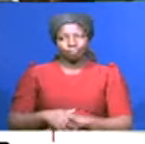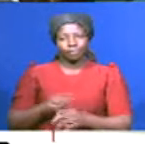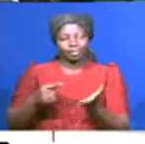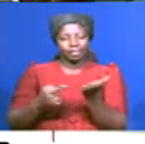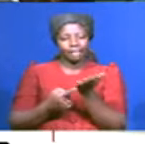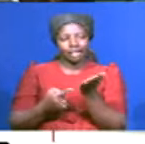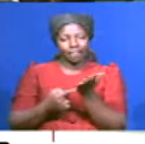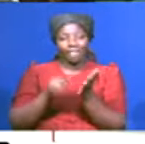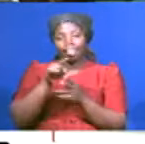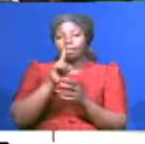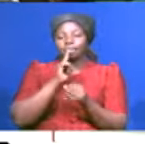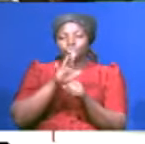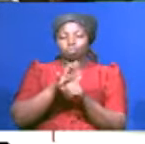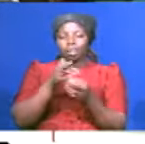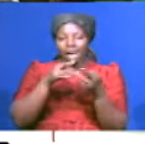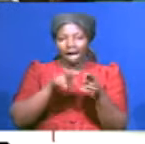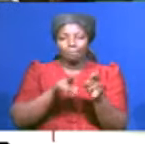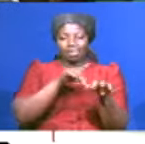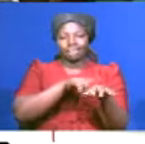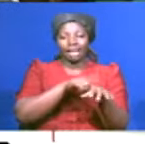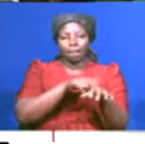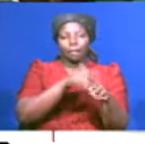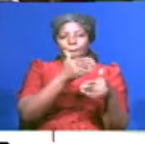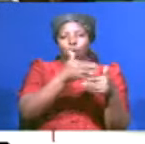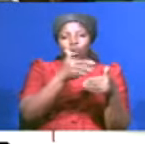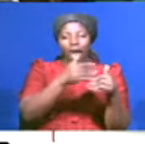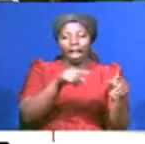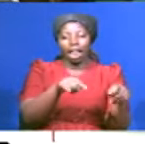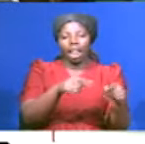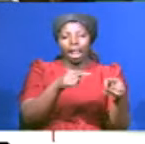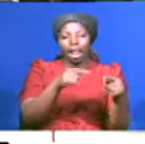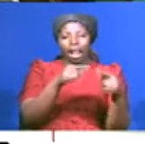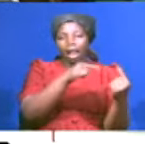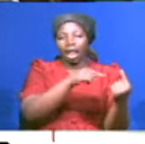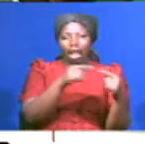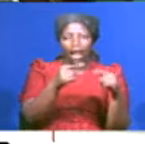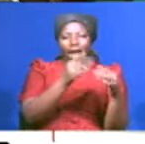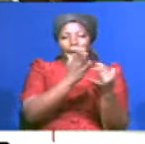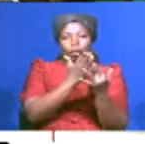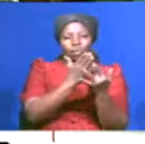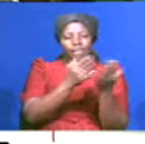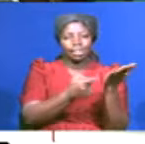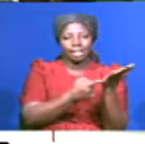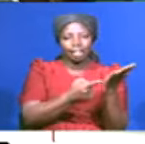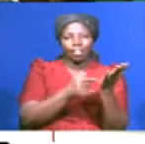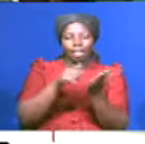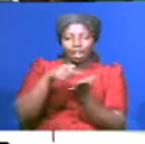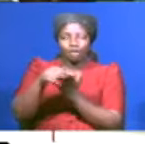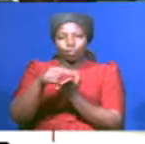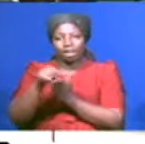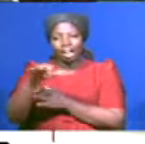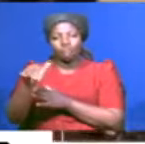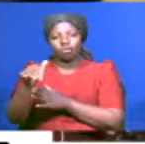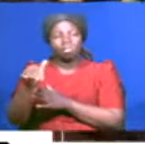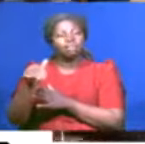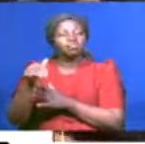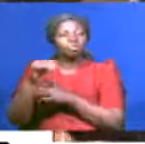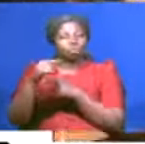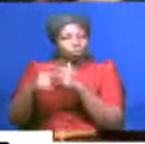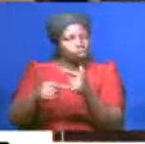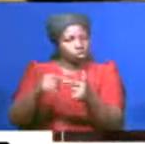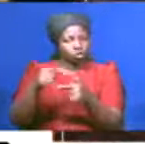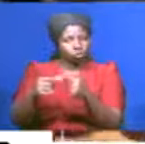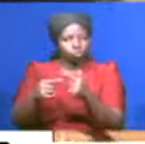wakati ambapo utata wa mpaka kati ya kaunti za Taita Taveta na Makueni unaendelea kutokota.